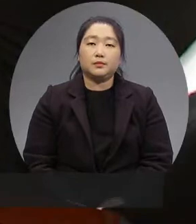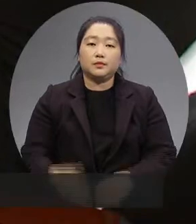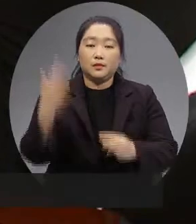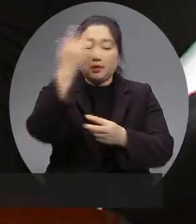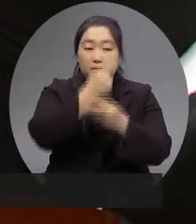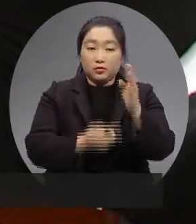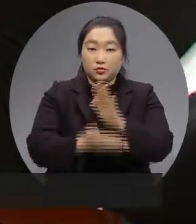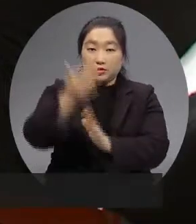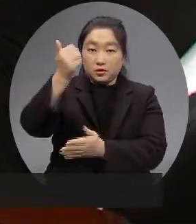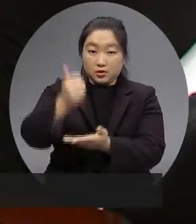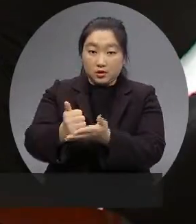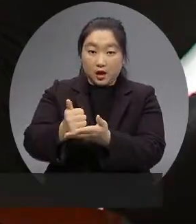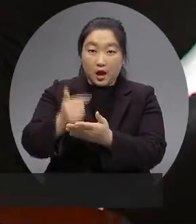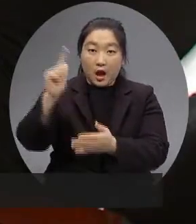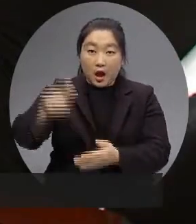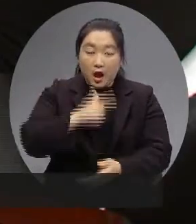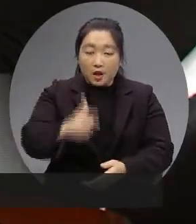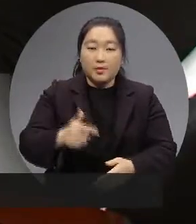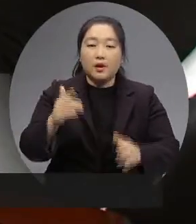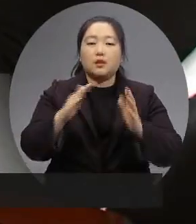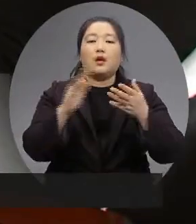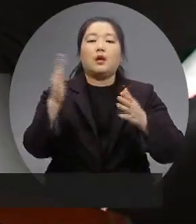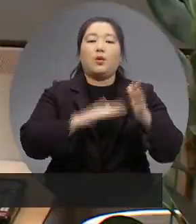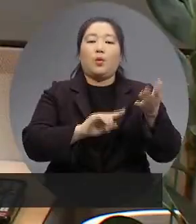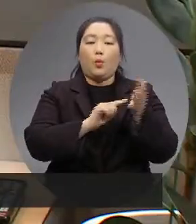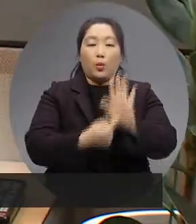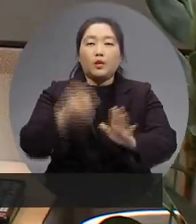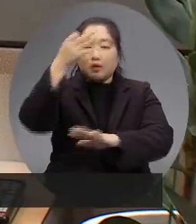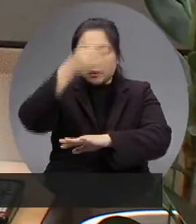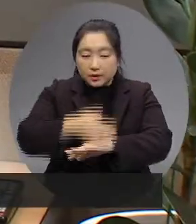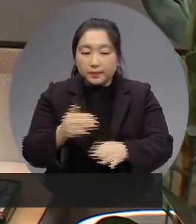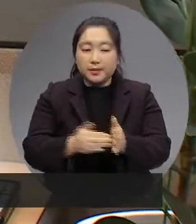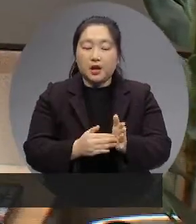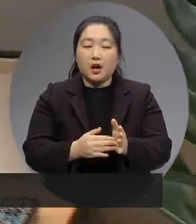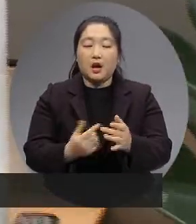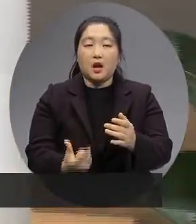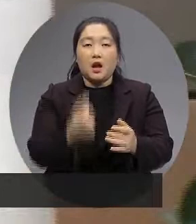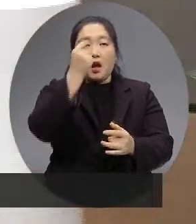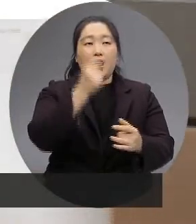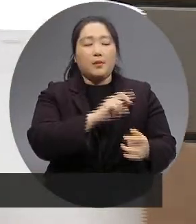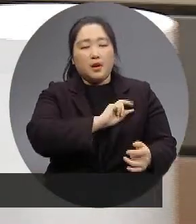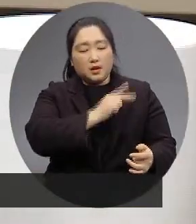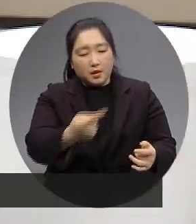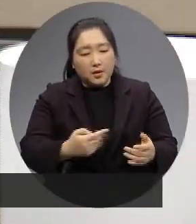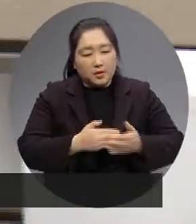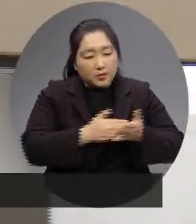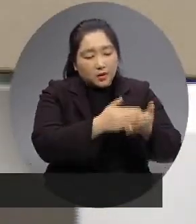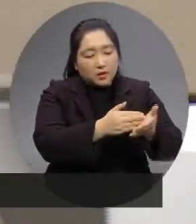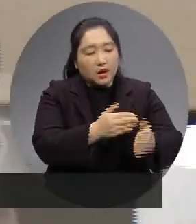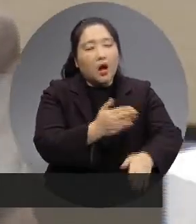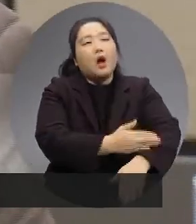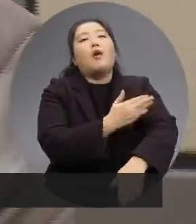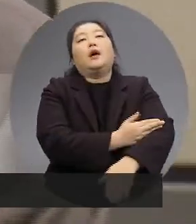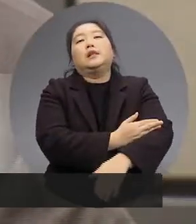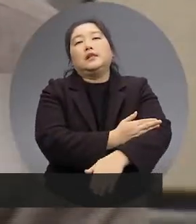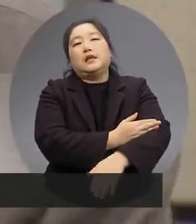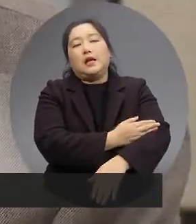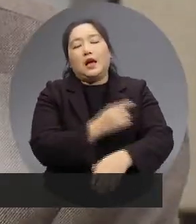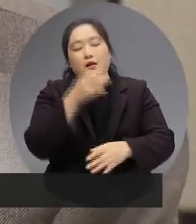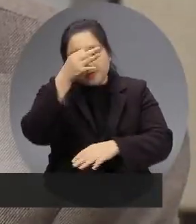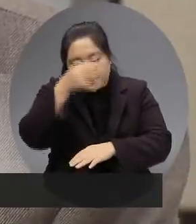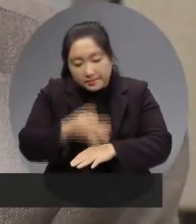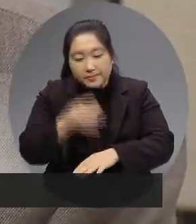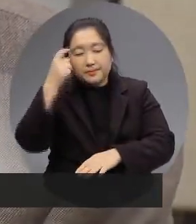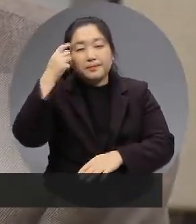이범석 시장은 하루 만에 공개 사과했습니다. 빠른 개명을 요구하다 과도하게 표현한 것 같다며